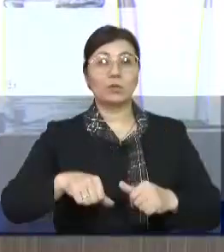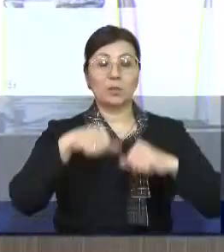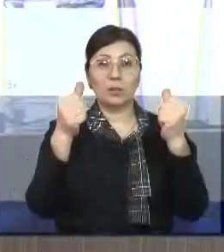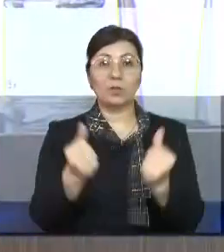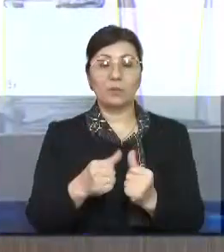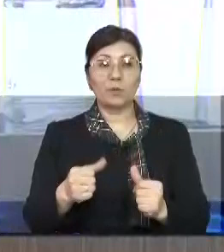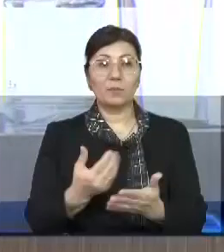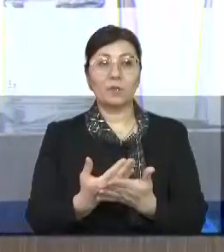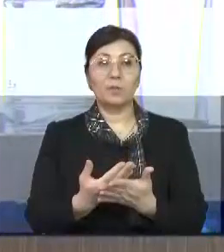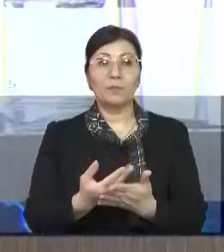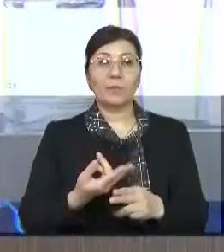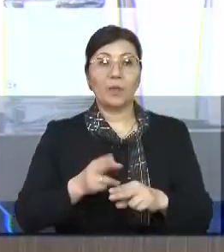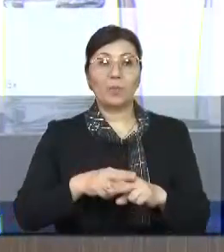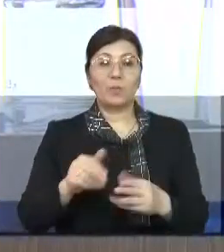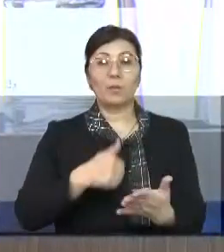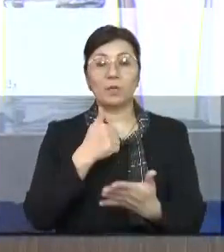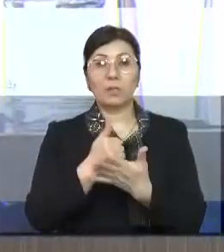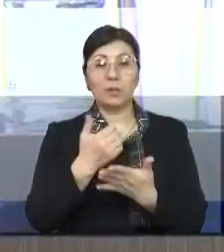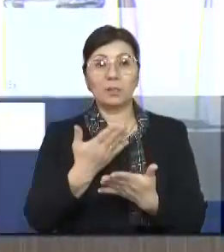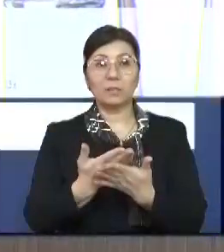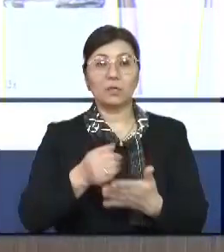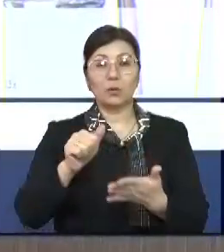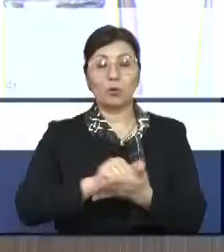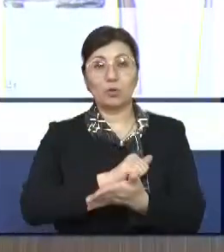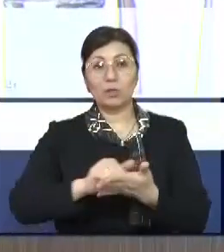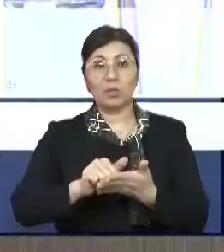уақытында беруде тежейтін негізгі фактор ол құжаттардың